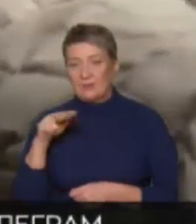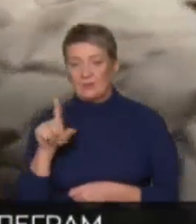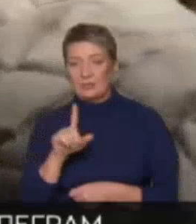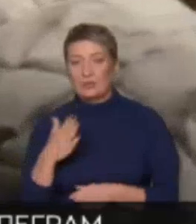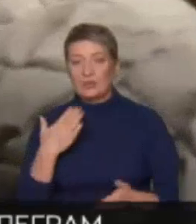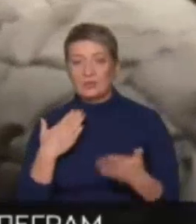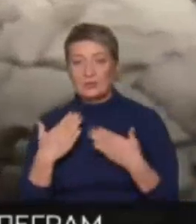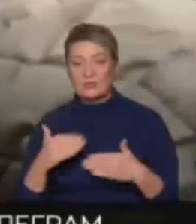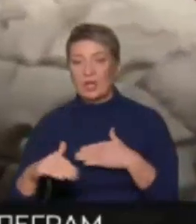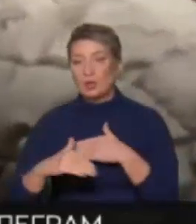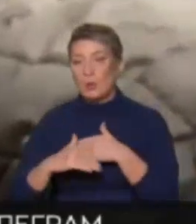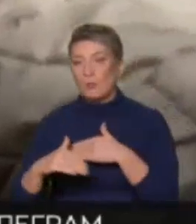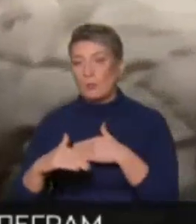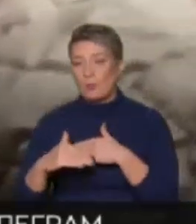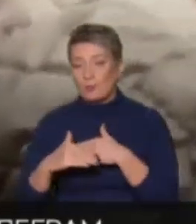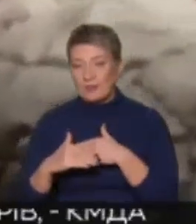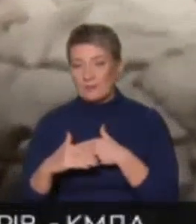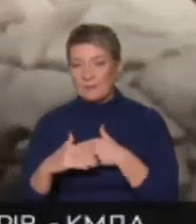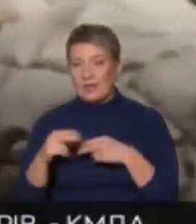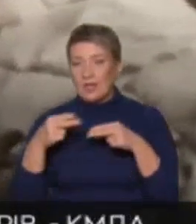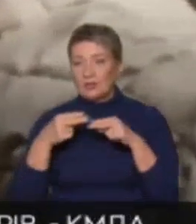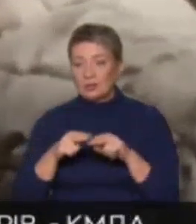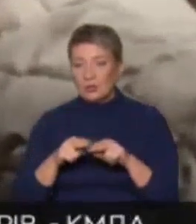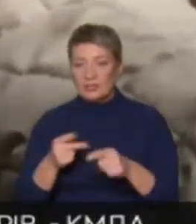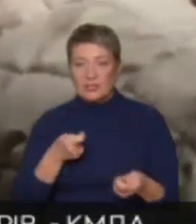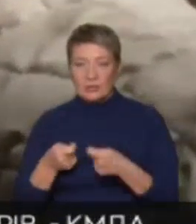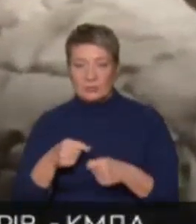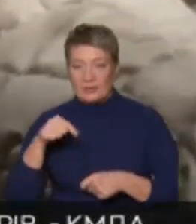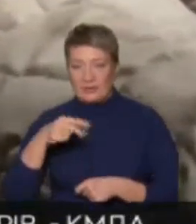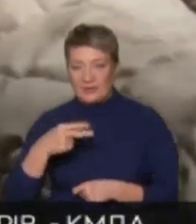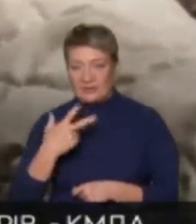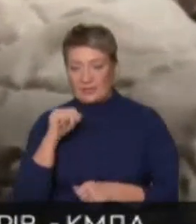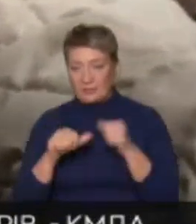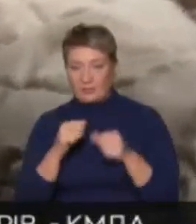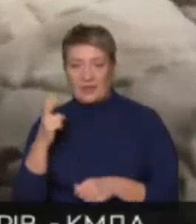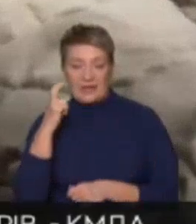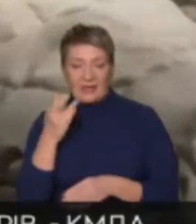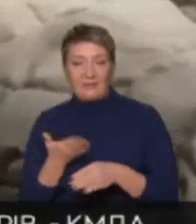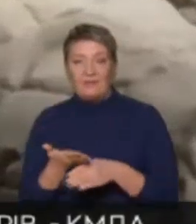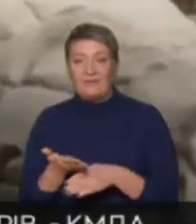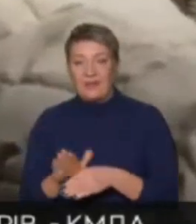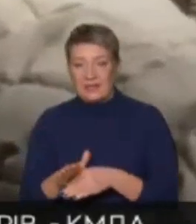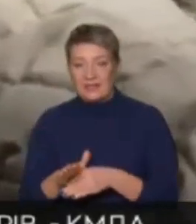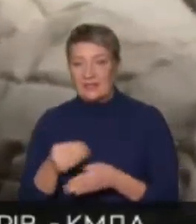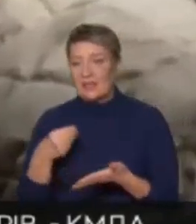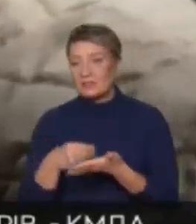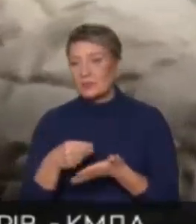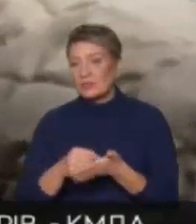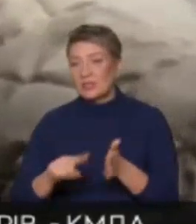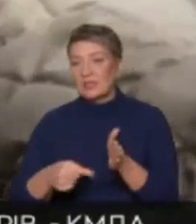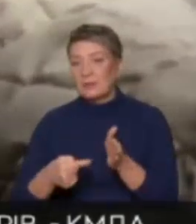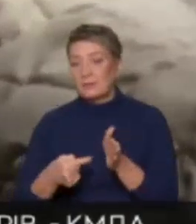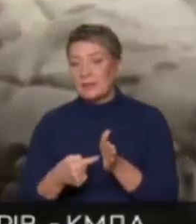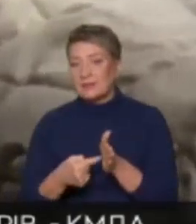стосується допомоги столичної громади в цьому 23-му році, Київ виділив з бюджету міста на